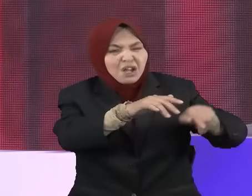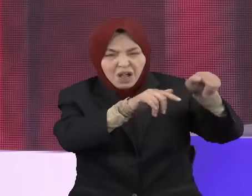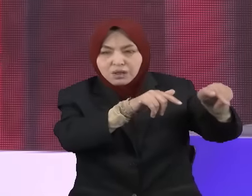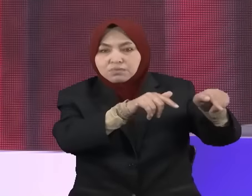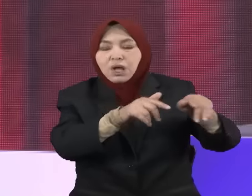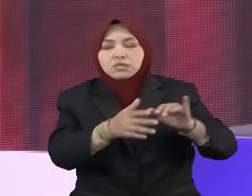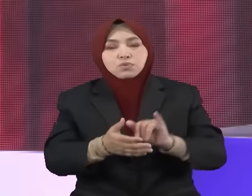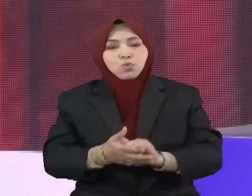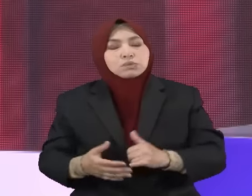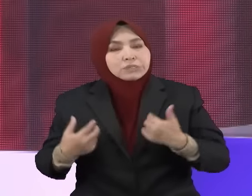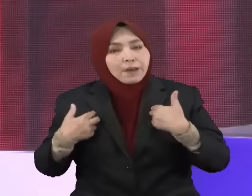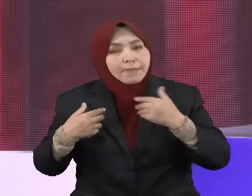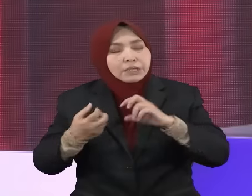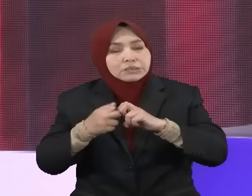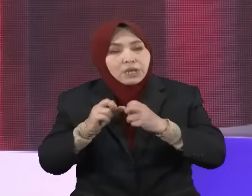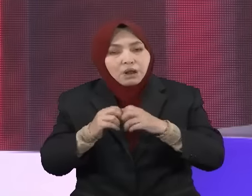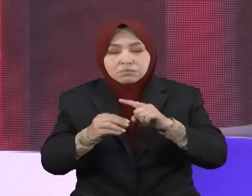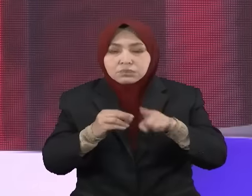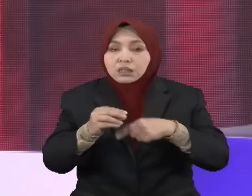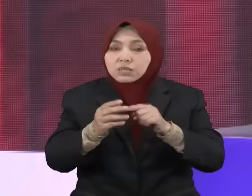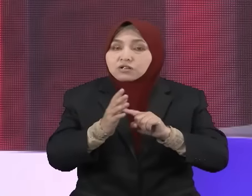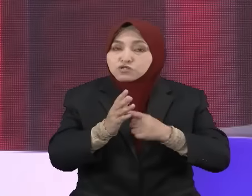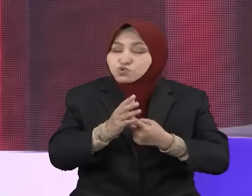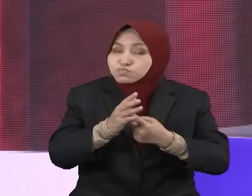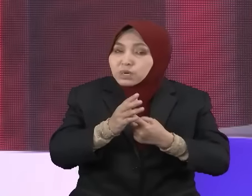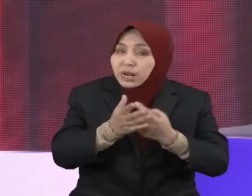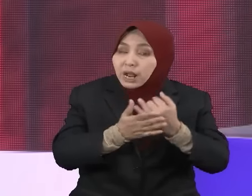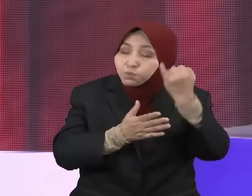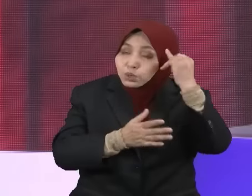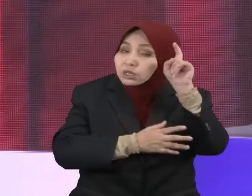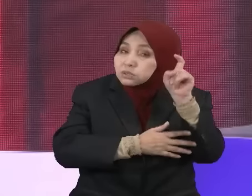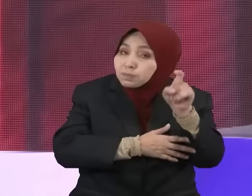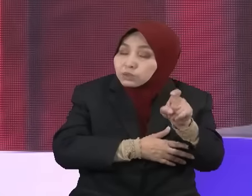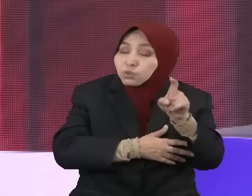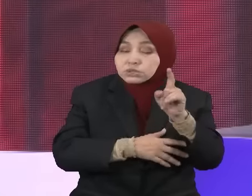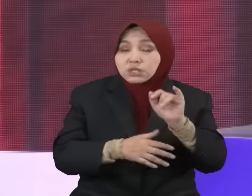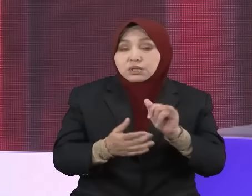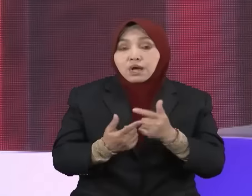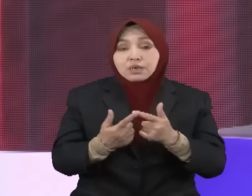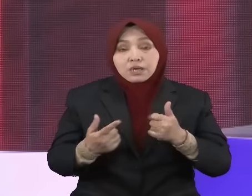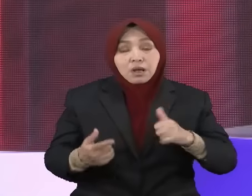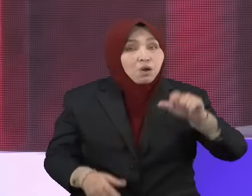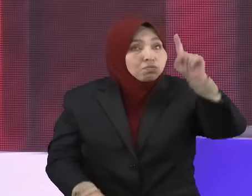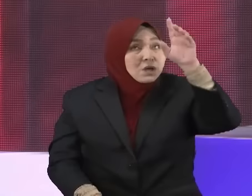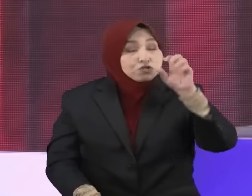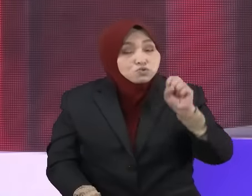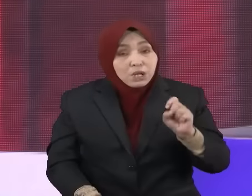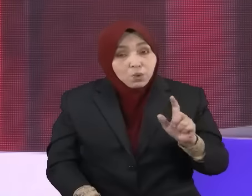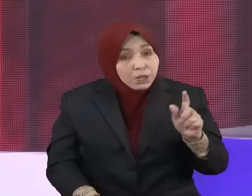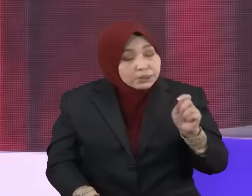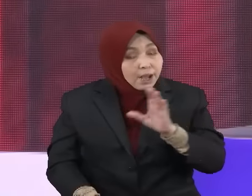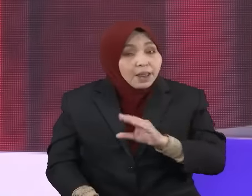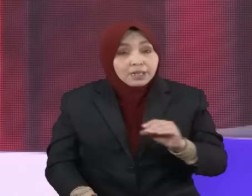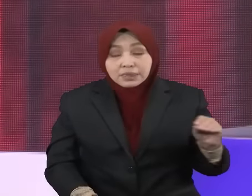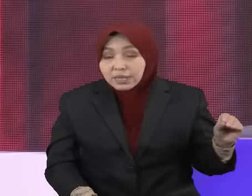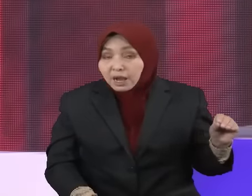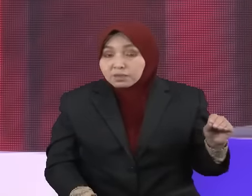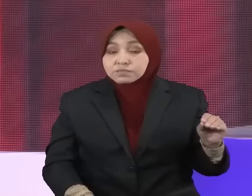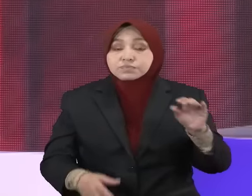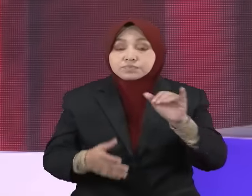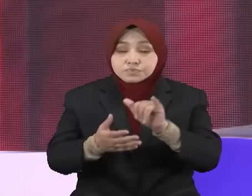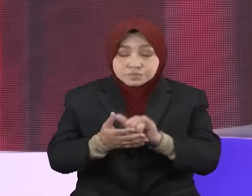Itu ada masalah tentang sumber ilmu yang sepatutnya daripada Allah. Falau syaa la